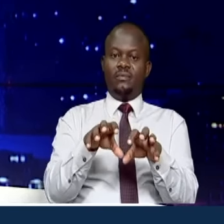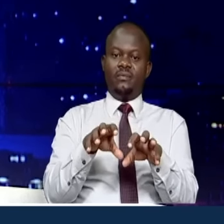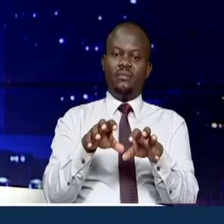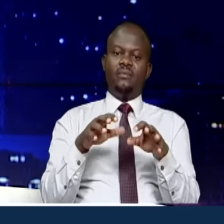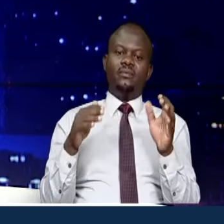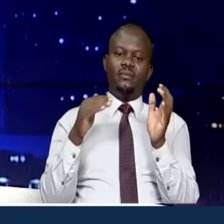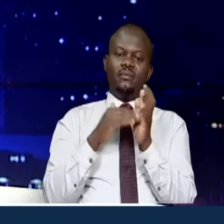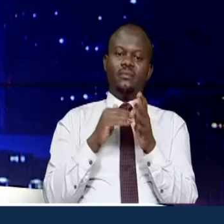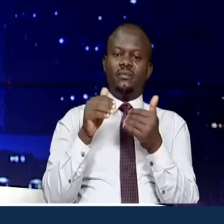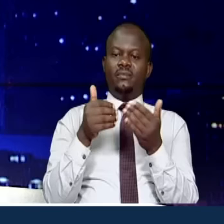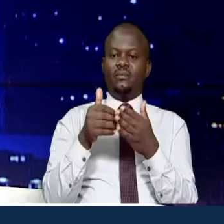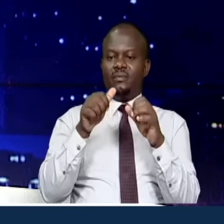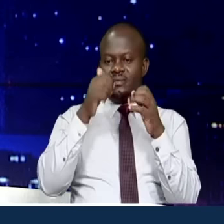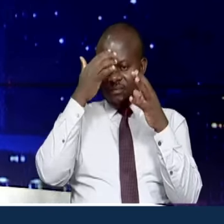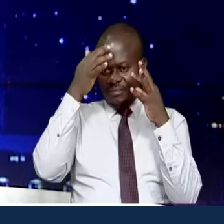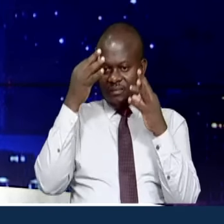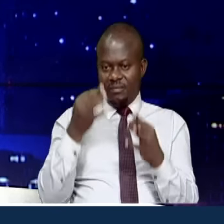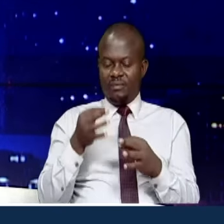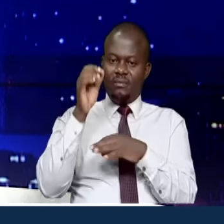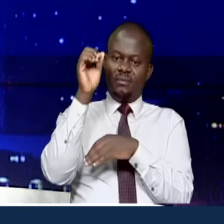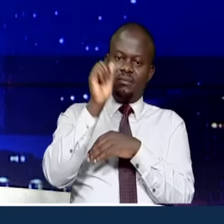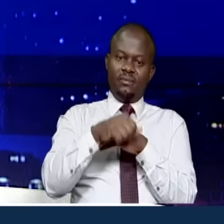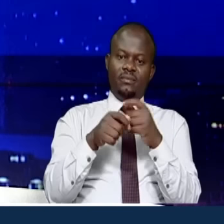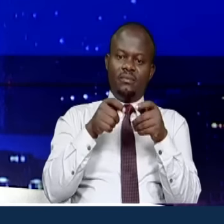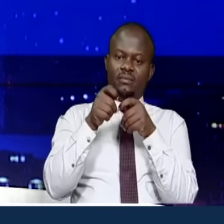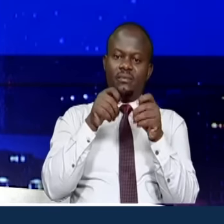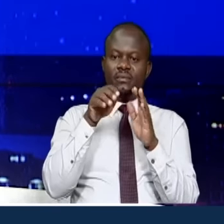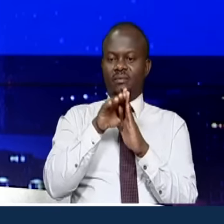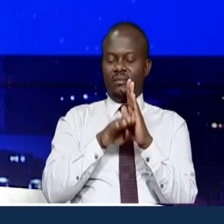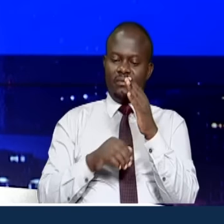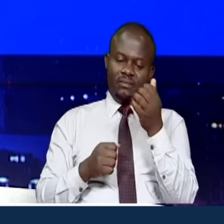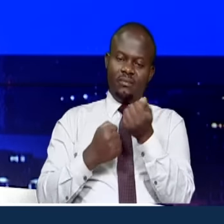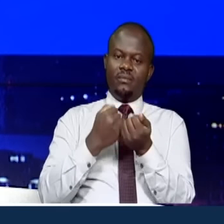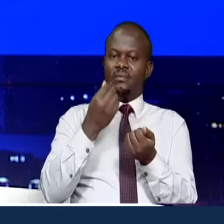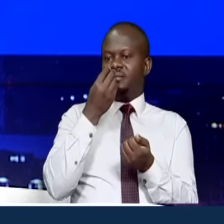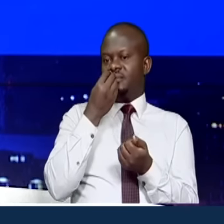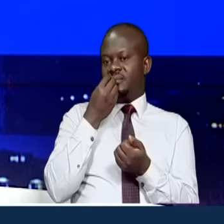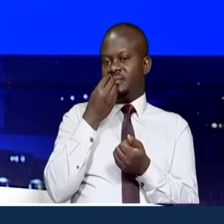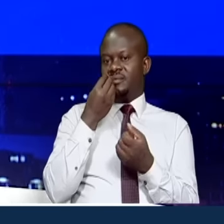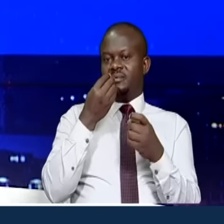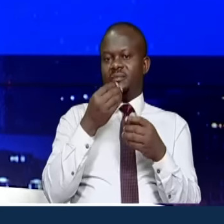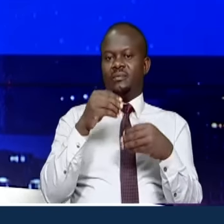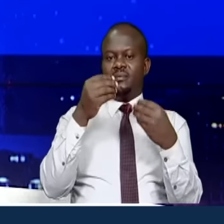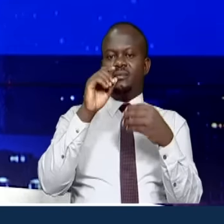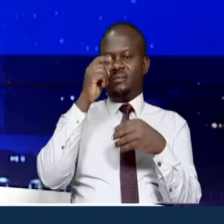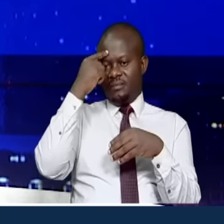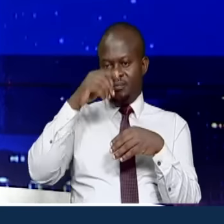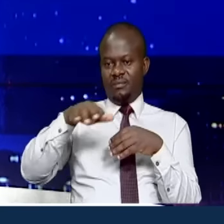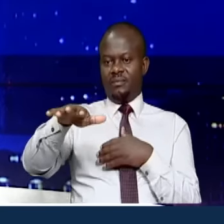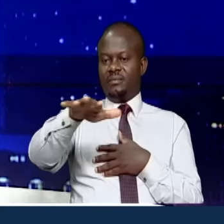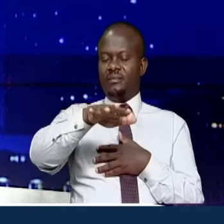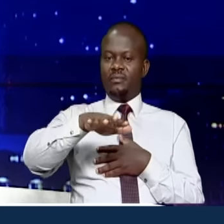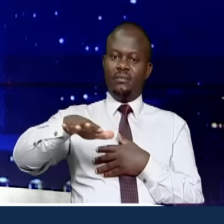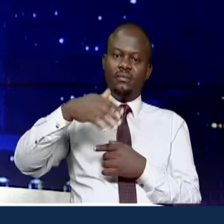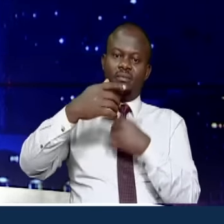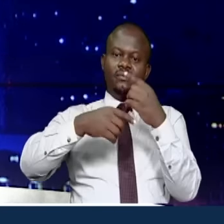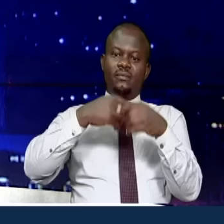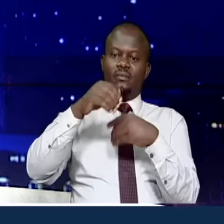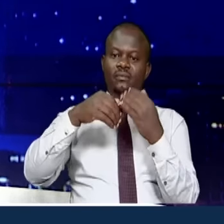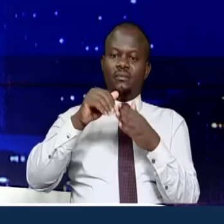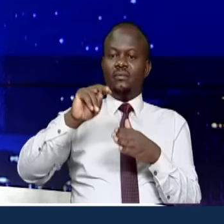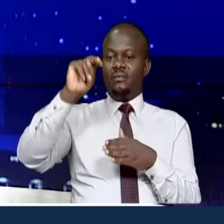ndetse bafashe n'ingamba zo kurushaho gucunga gahunda z'inyunganiramirire zitangwa na leta muri ako karere. Tukiri mu